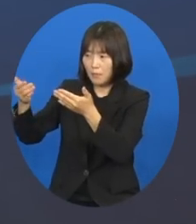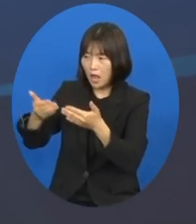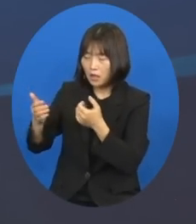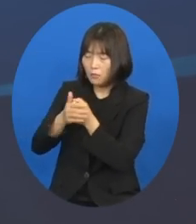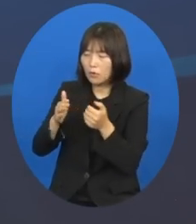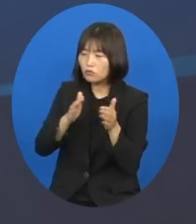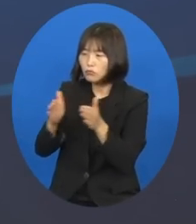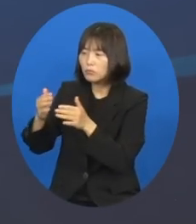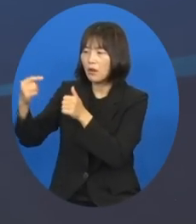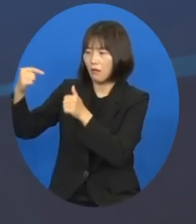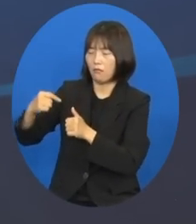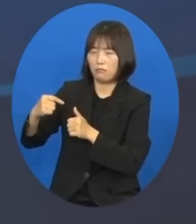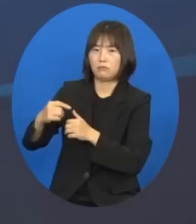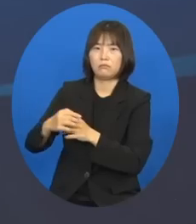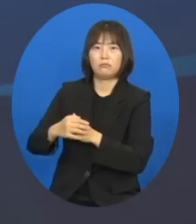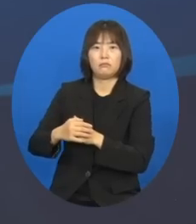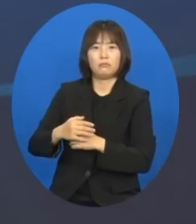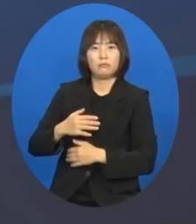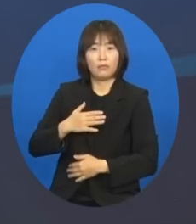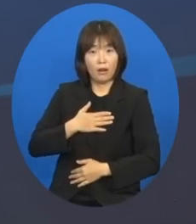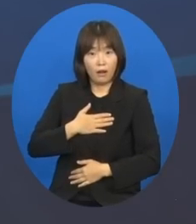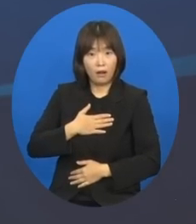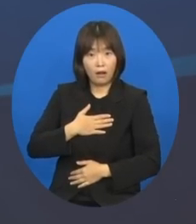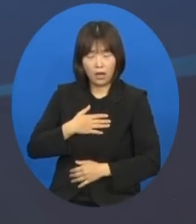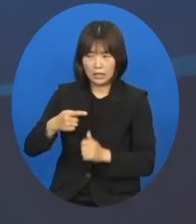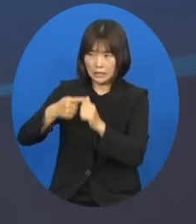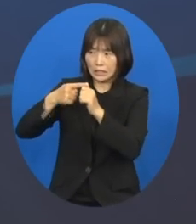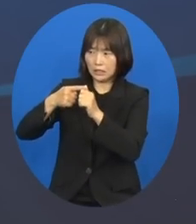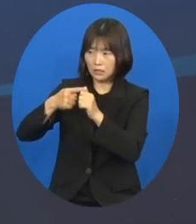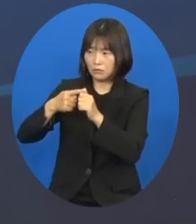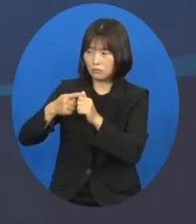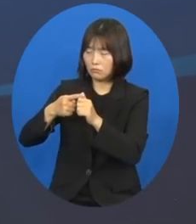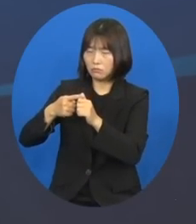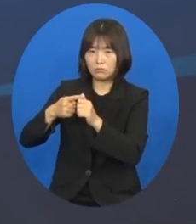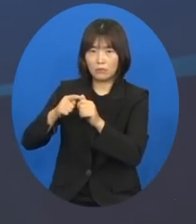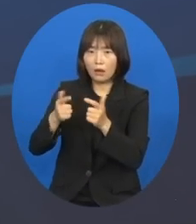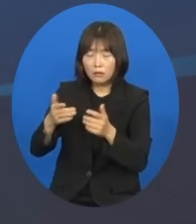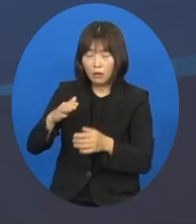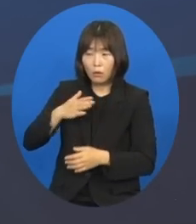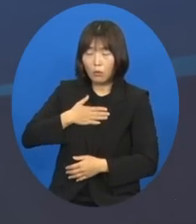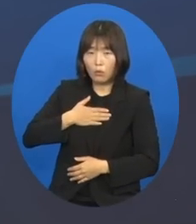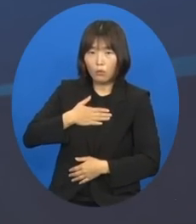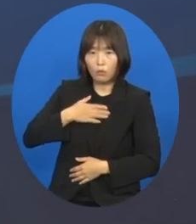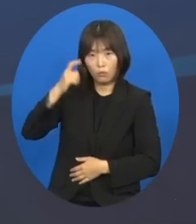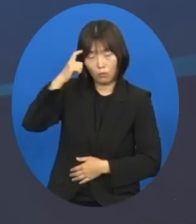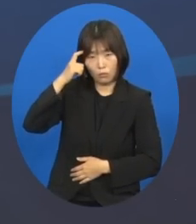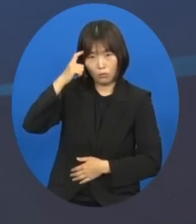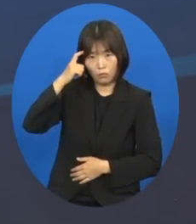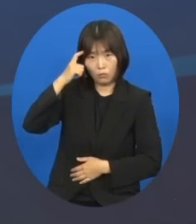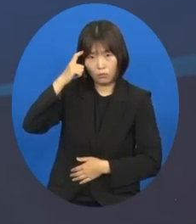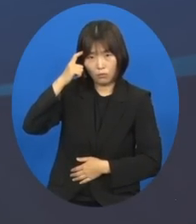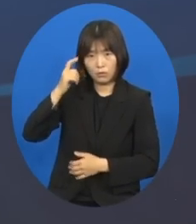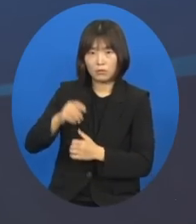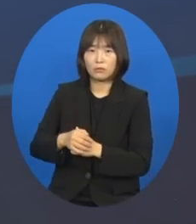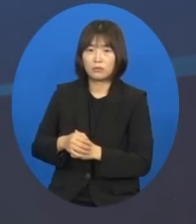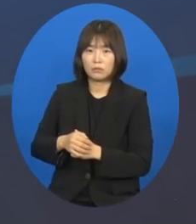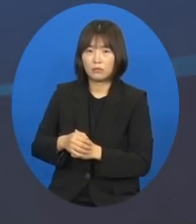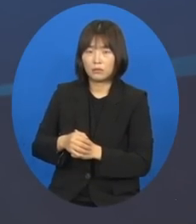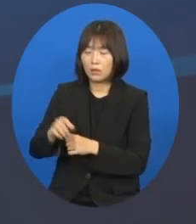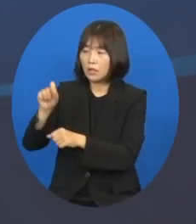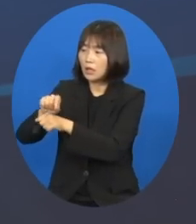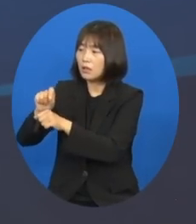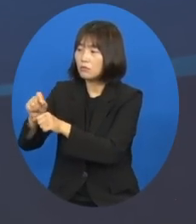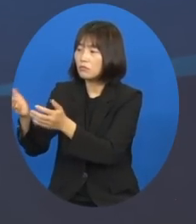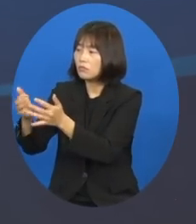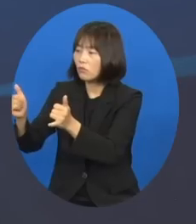거예요 어 내가 수석 졸업이 아닌데 왜 나지요 그러니까 그 사무직원이 자기도